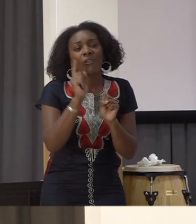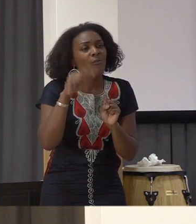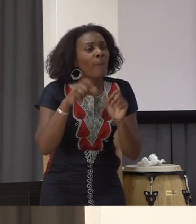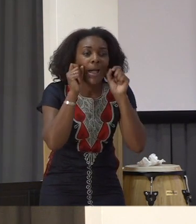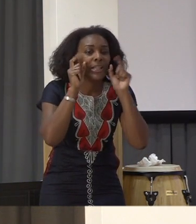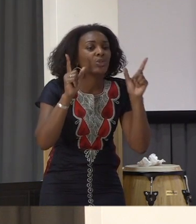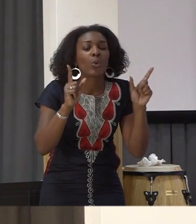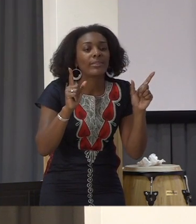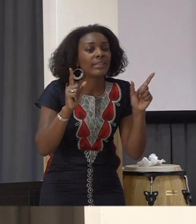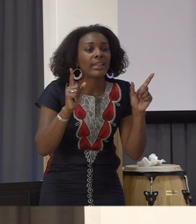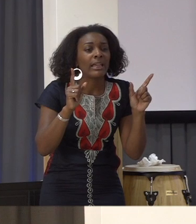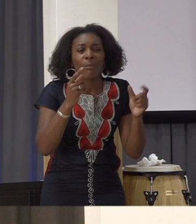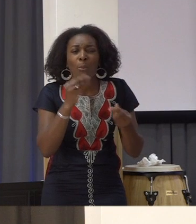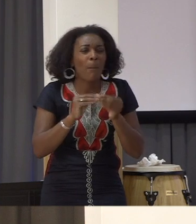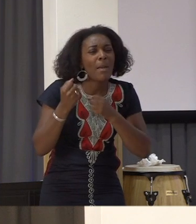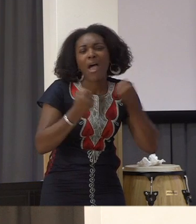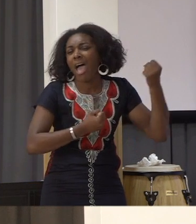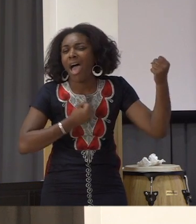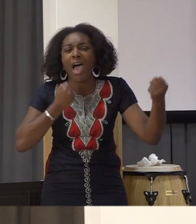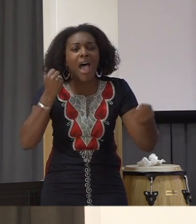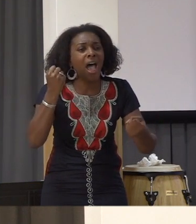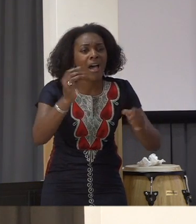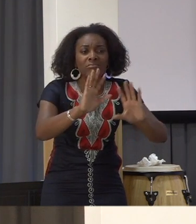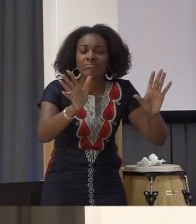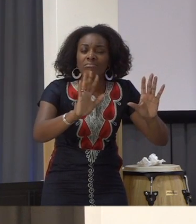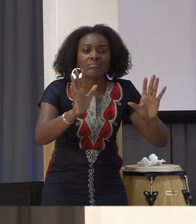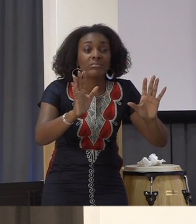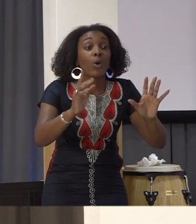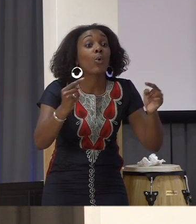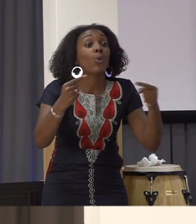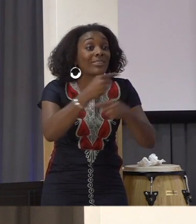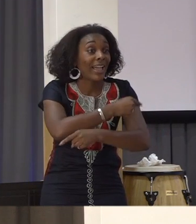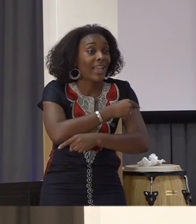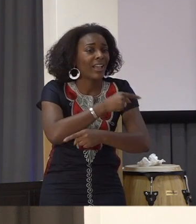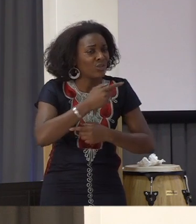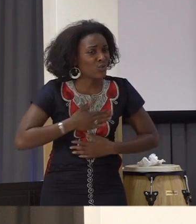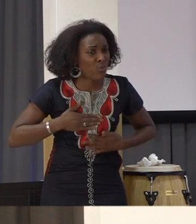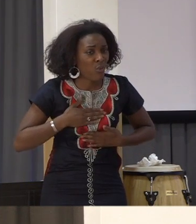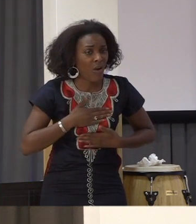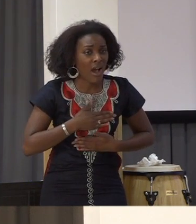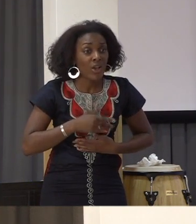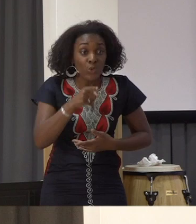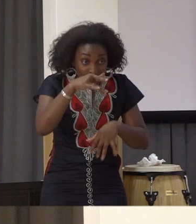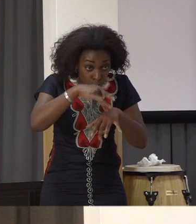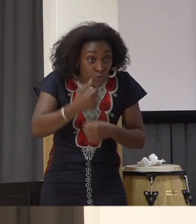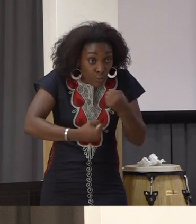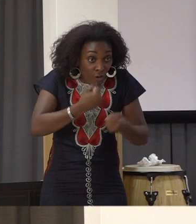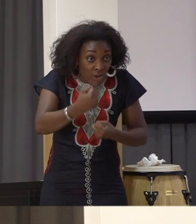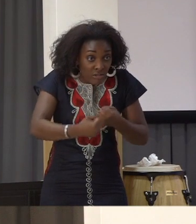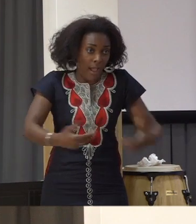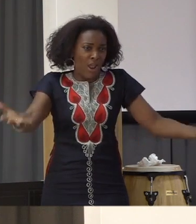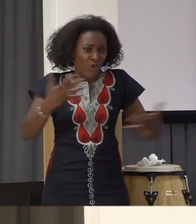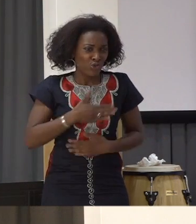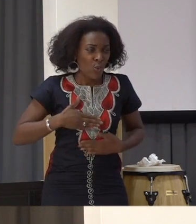4, 13. « Réjouissez-vous, au contraire, de la part que vous avez aux souffrances de Christ, afin que